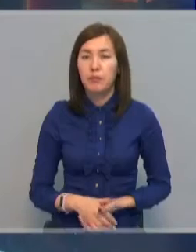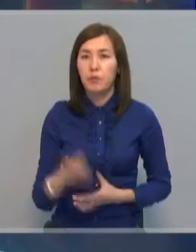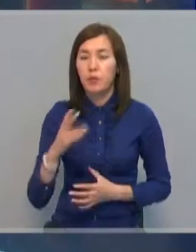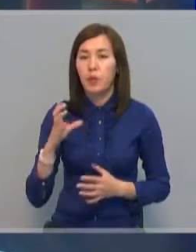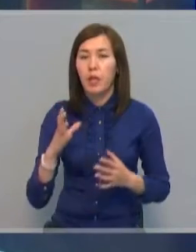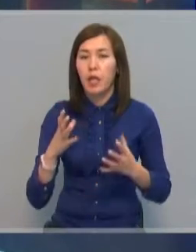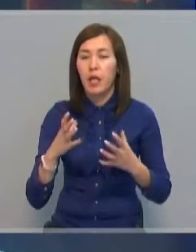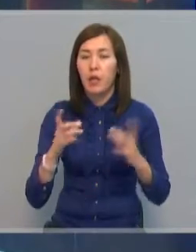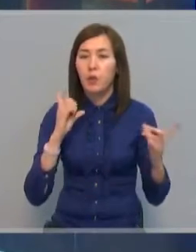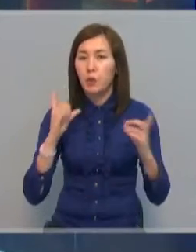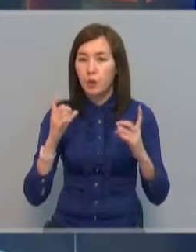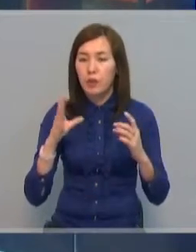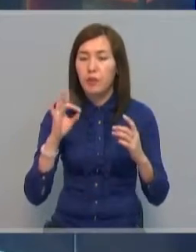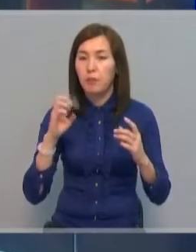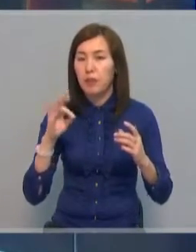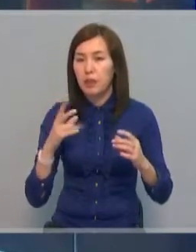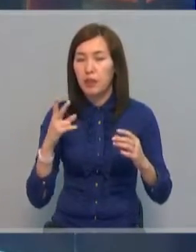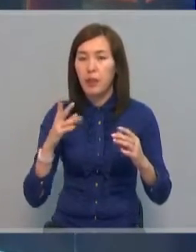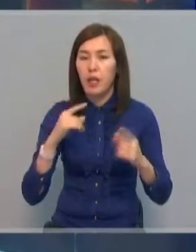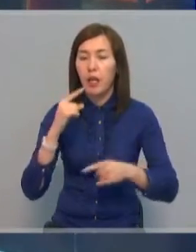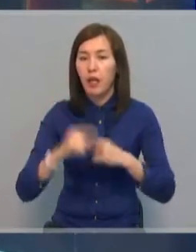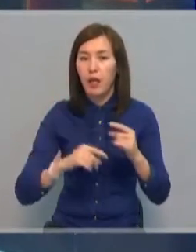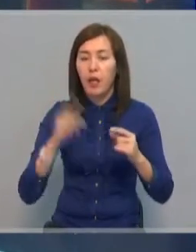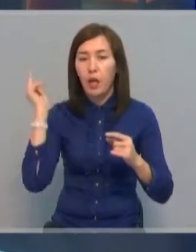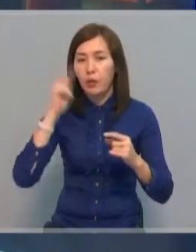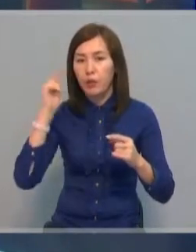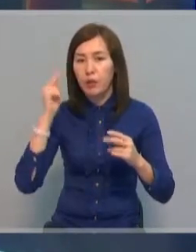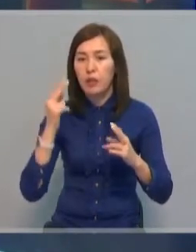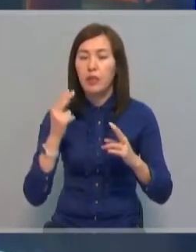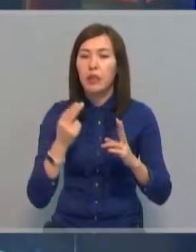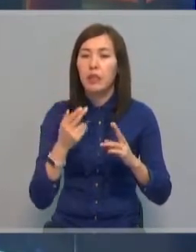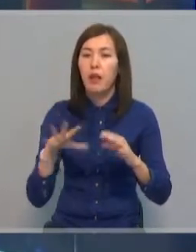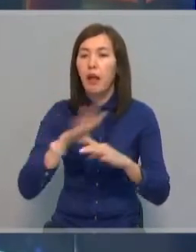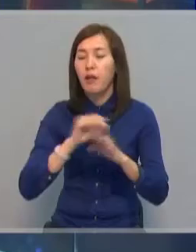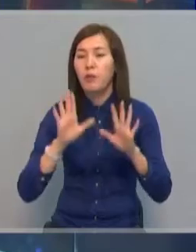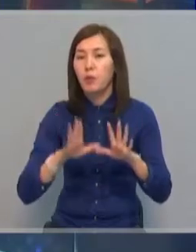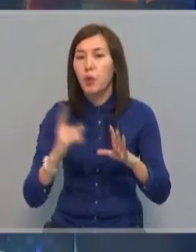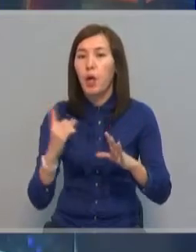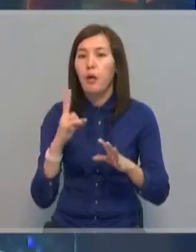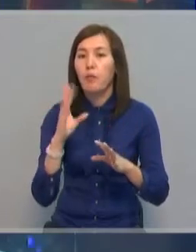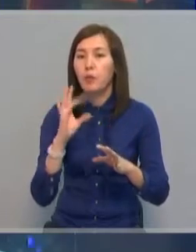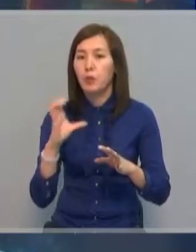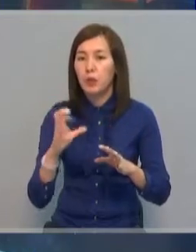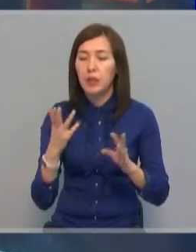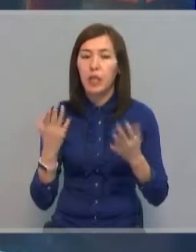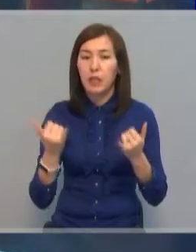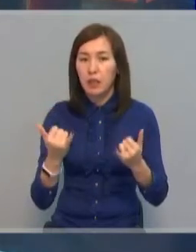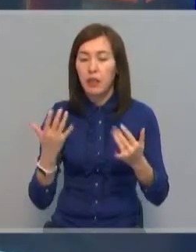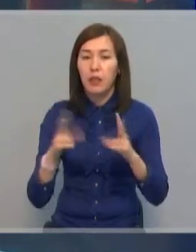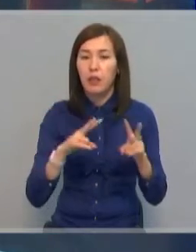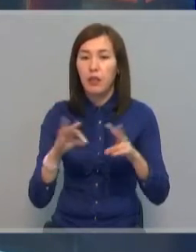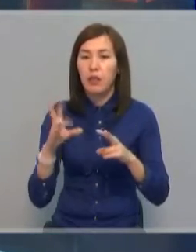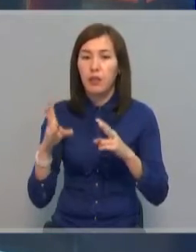Со второго семестра студенты колледжа перешли на традиционный формат обучения. Но не все, только первокурсники. Как сейчас